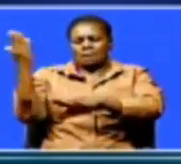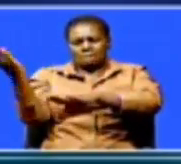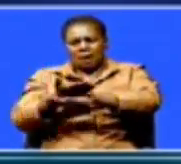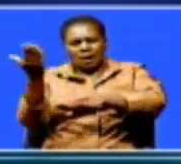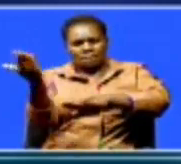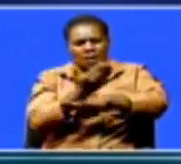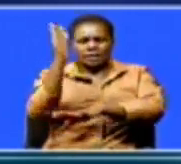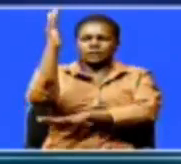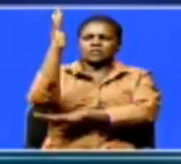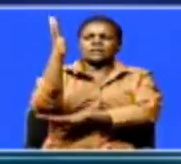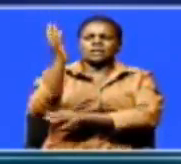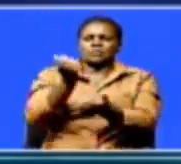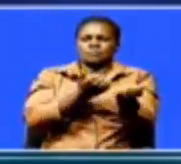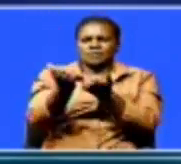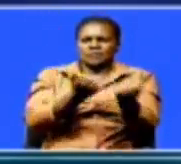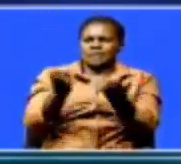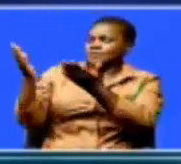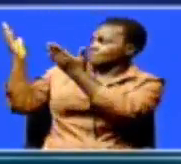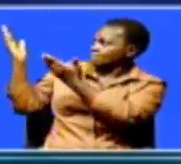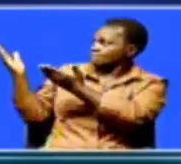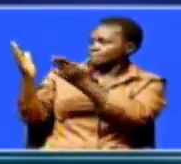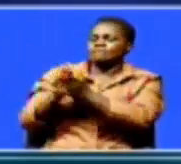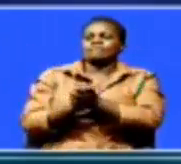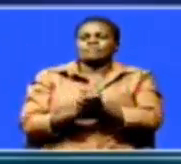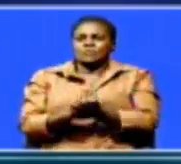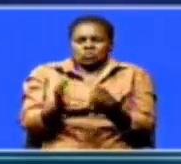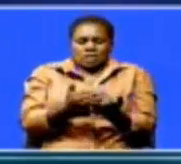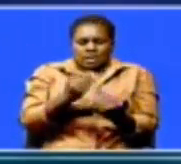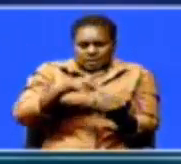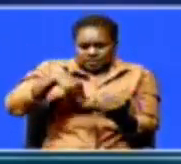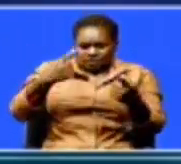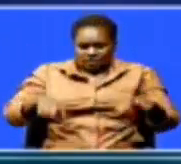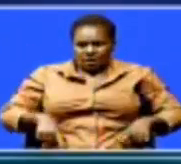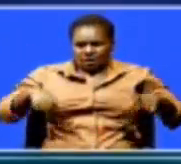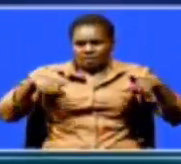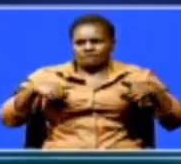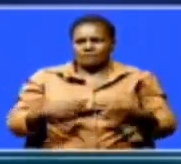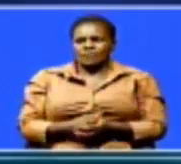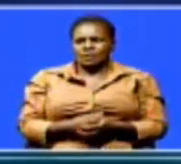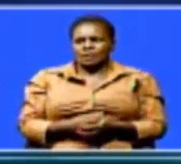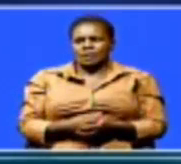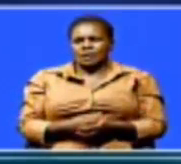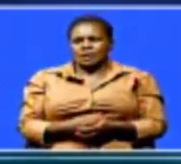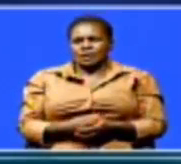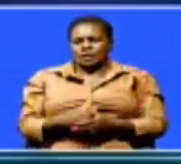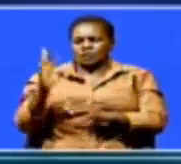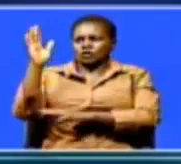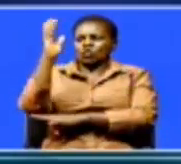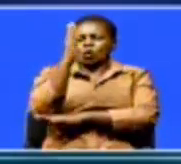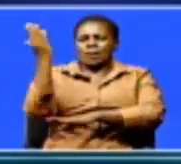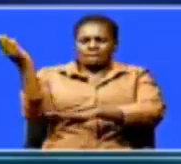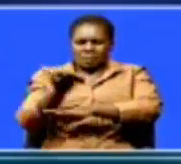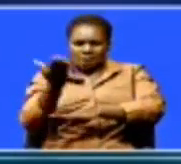kwa ajili ya mauzo ya mbao na kuni angalau kujikimu kimaisha. Huu uharibifu wa msitu